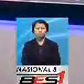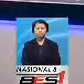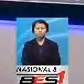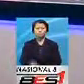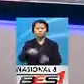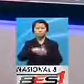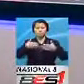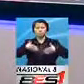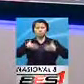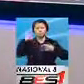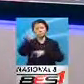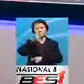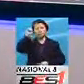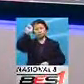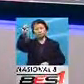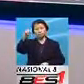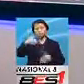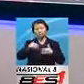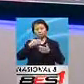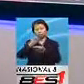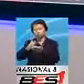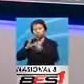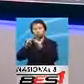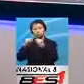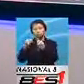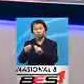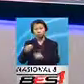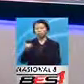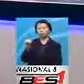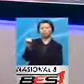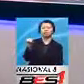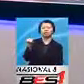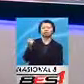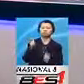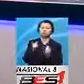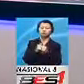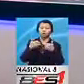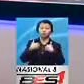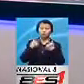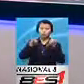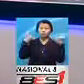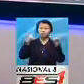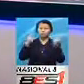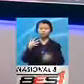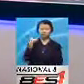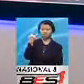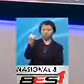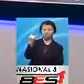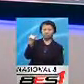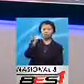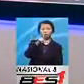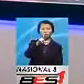dalam kemeriahan sambutan hari kebangsaan nada segelintir masyarakat yang mencemarinya dengan mengadakan pesta liar